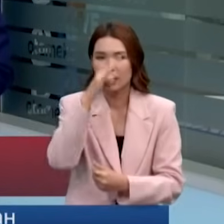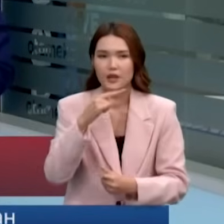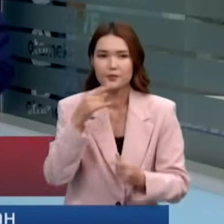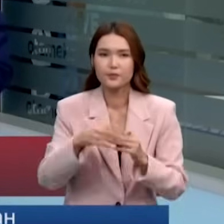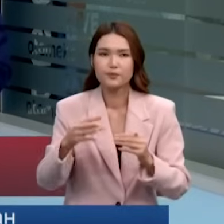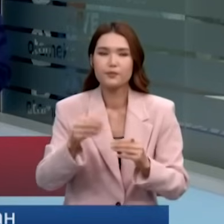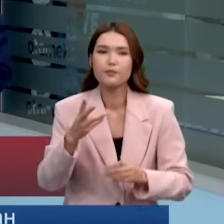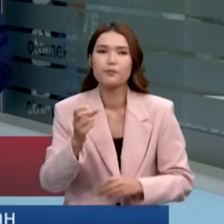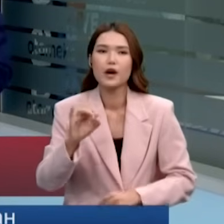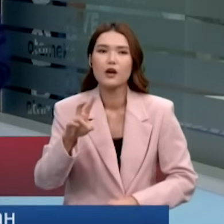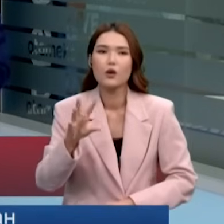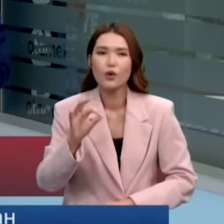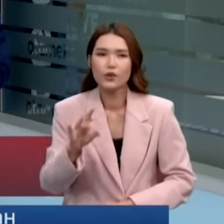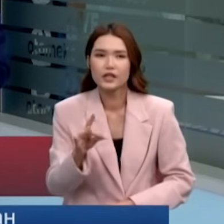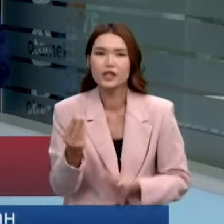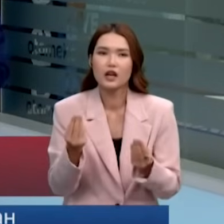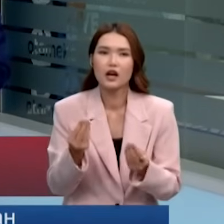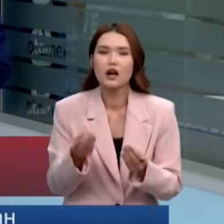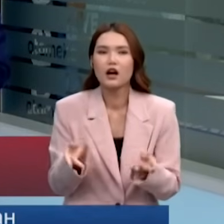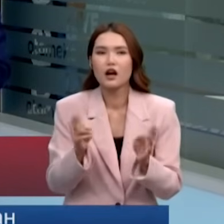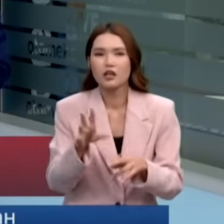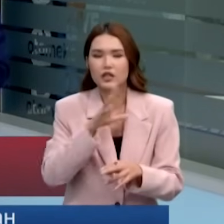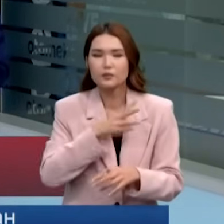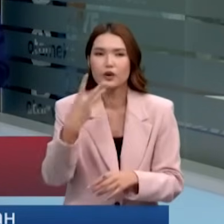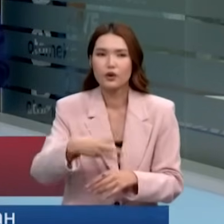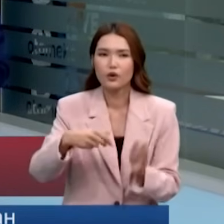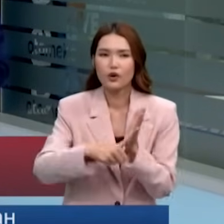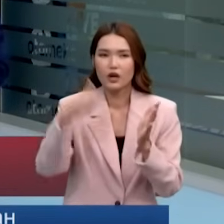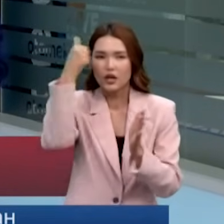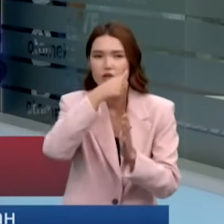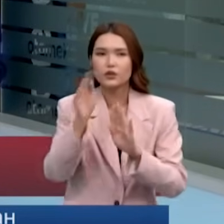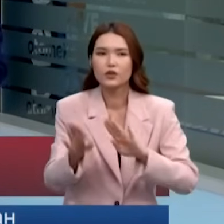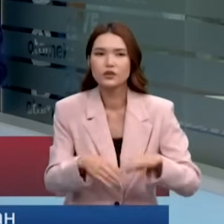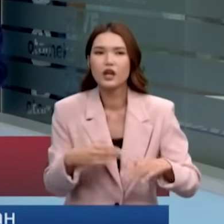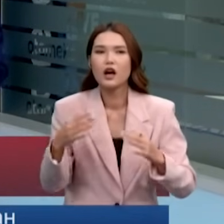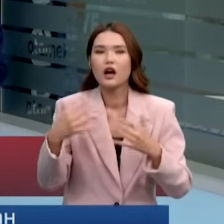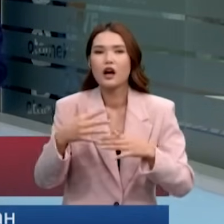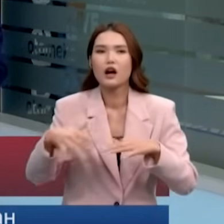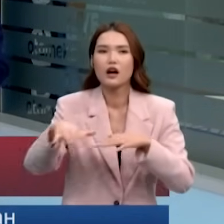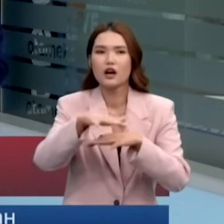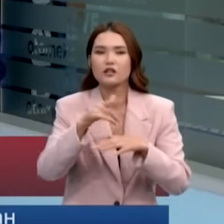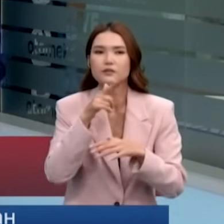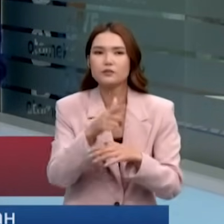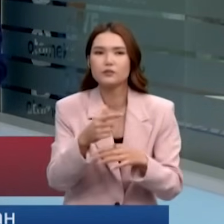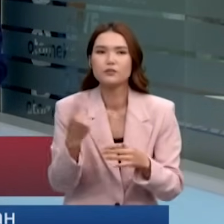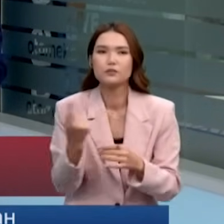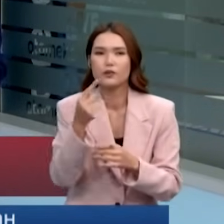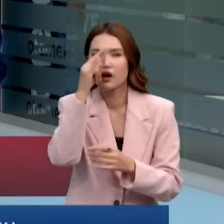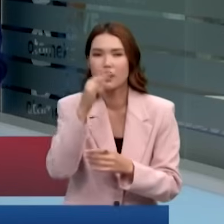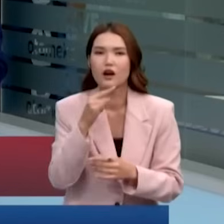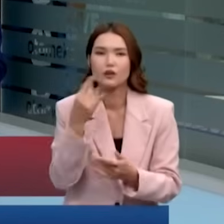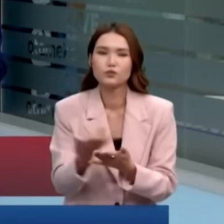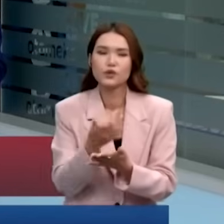жерінде Байқоңырдың іргетасы қаланғаннан кейін 36 жылдан соң аспан әлемін бағындыратын тұңғыш қазақ